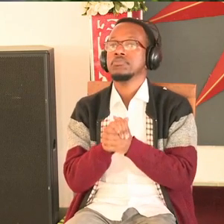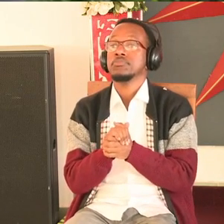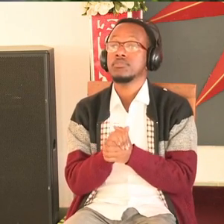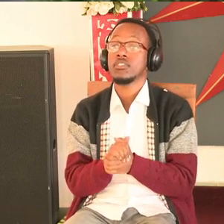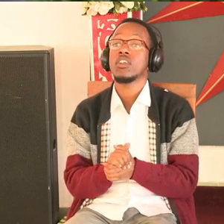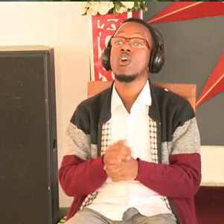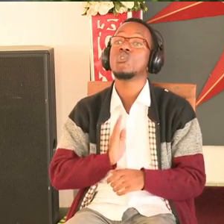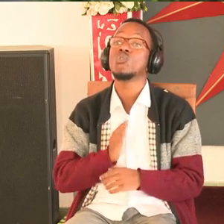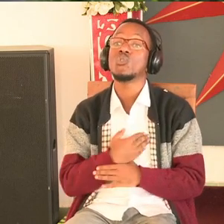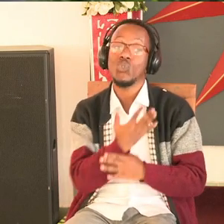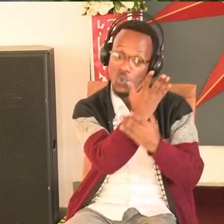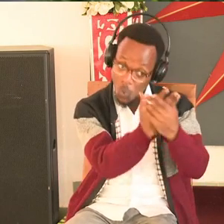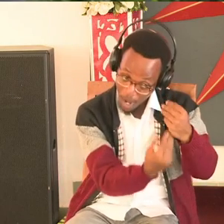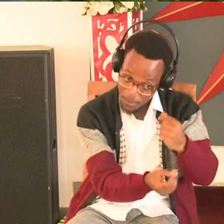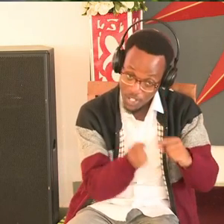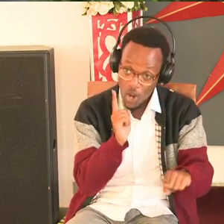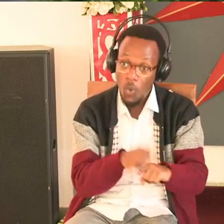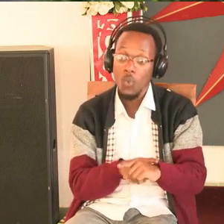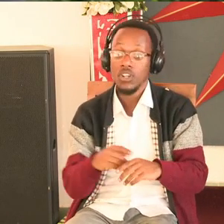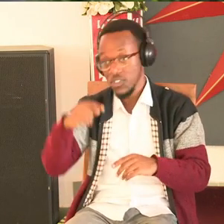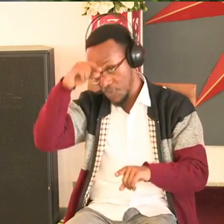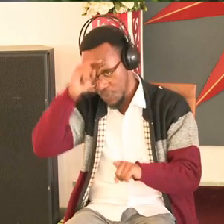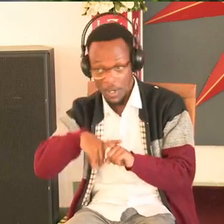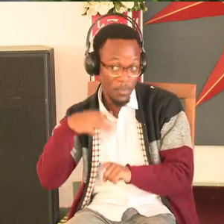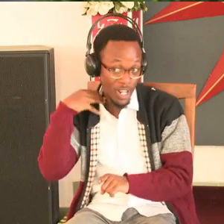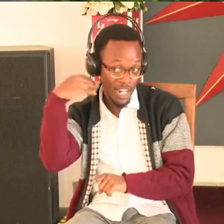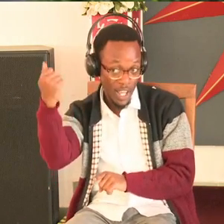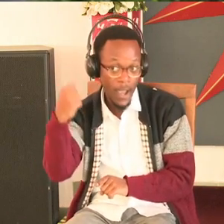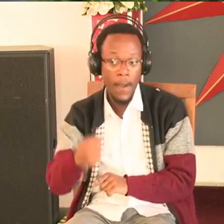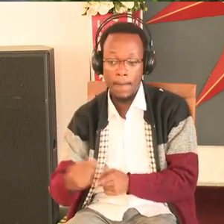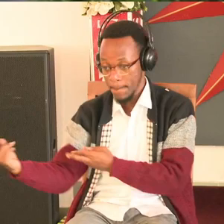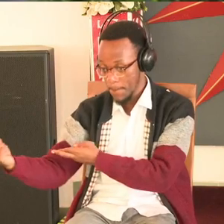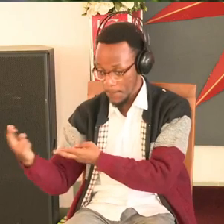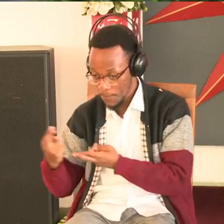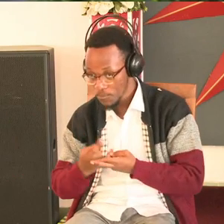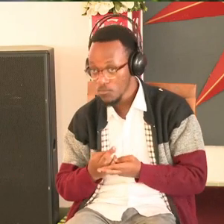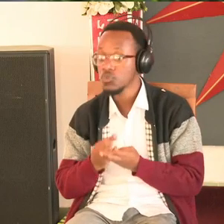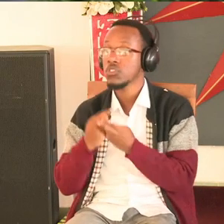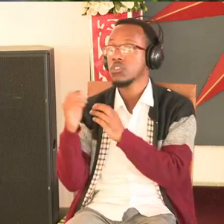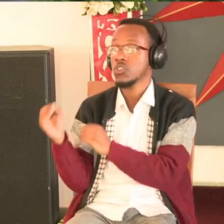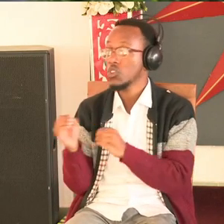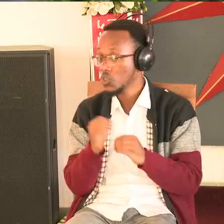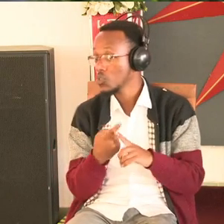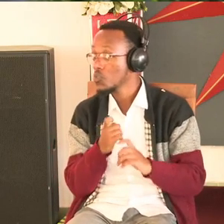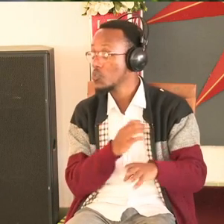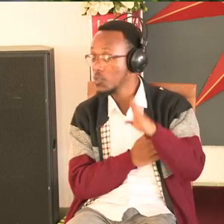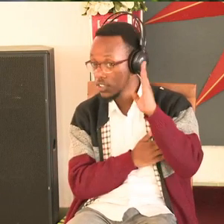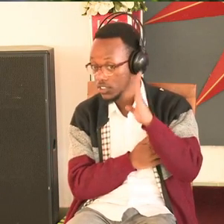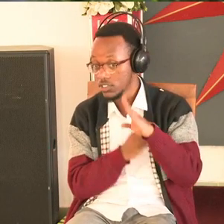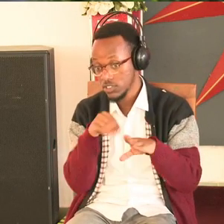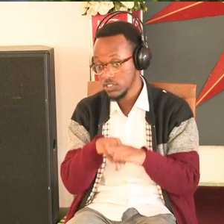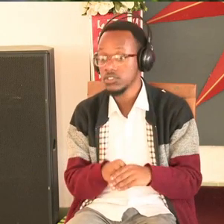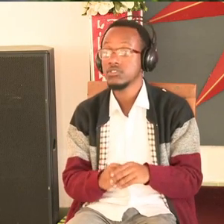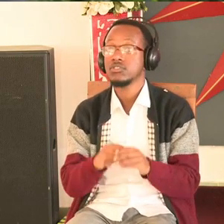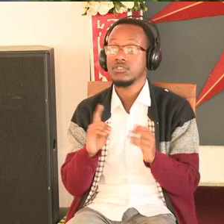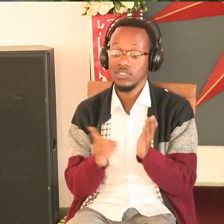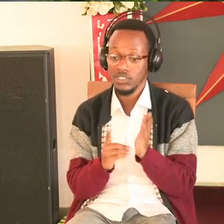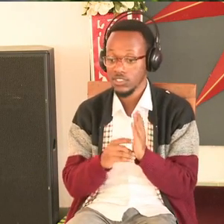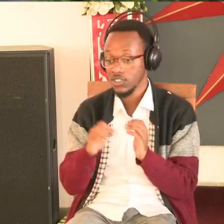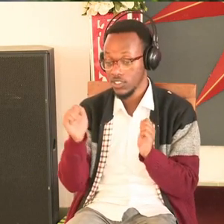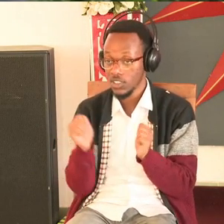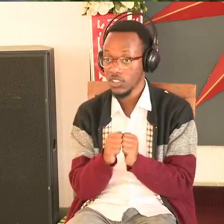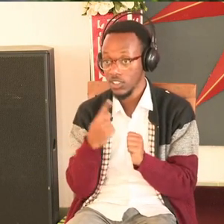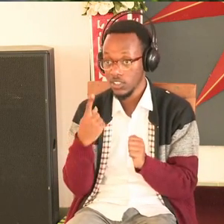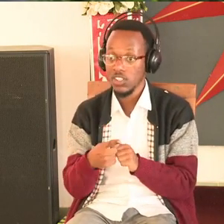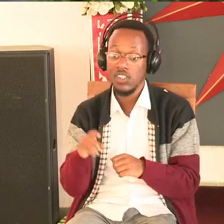ntabwo twari duhari ubwo mwene data Branham yahabwaga umuhamagaro ku itariki 11 z'ukwa gatandatu